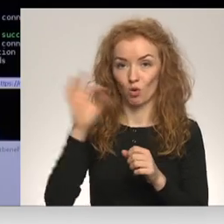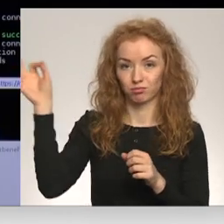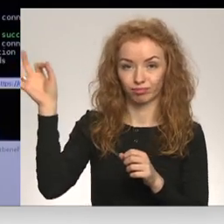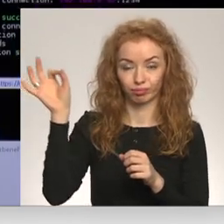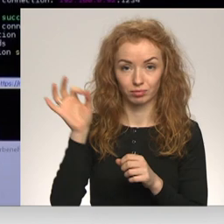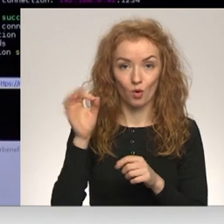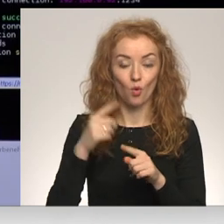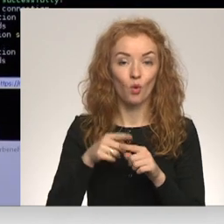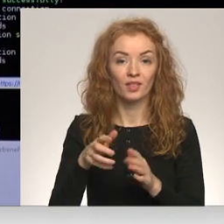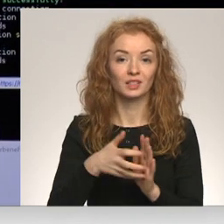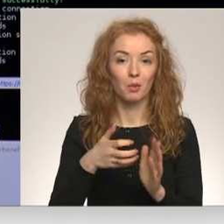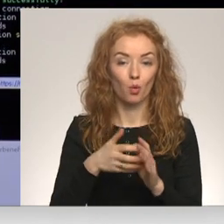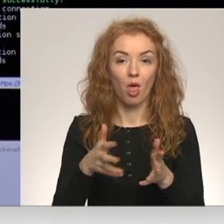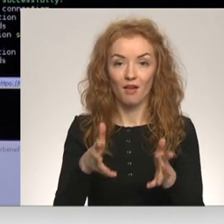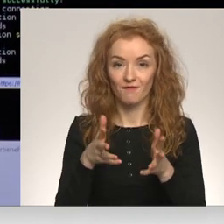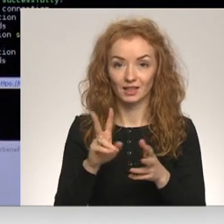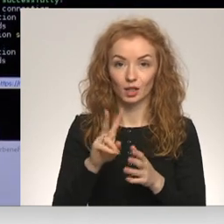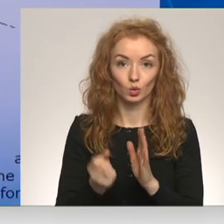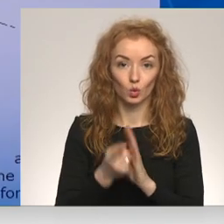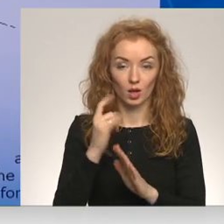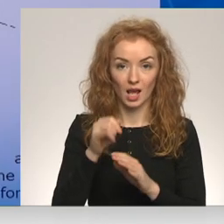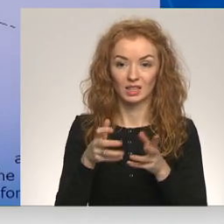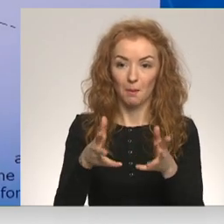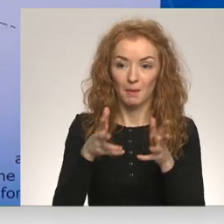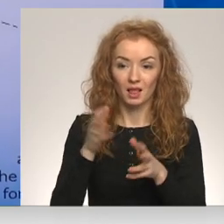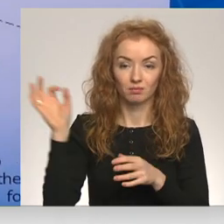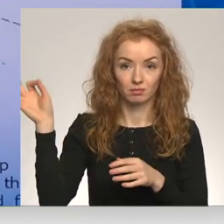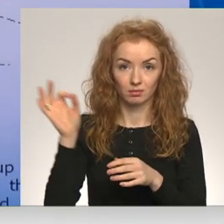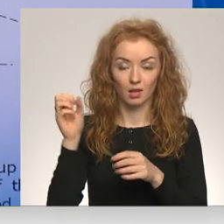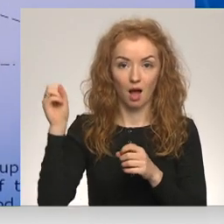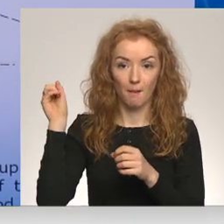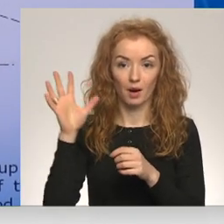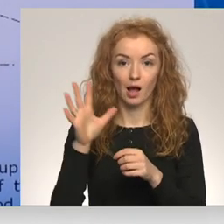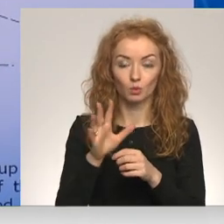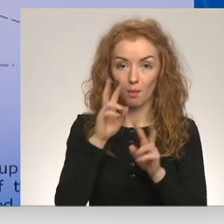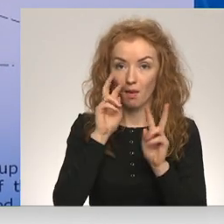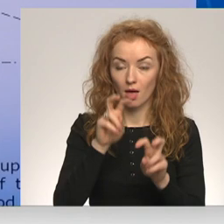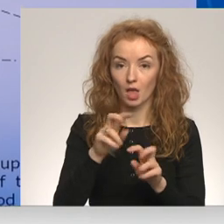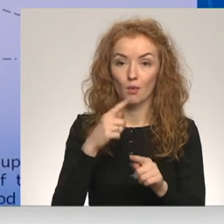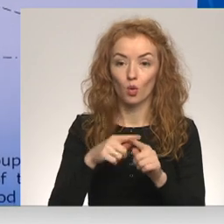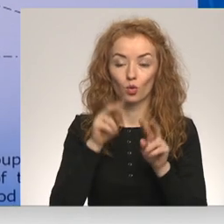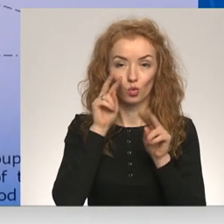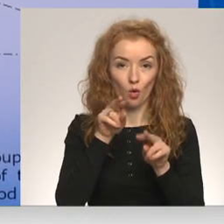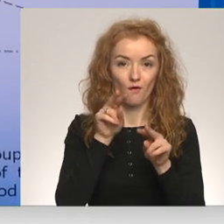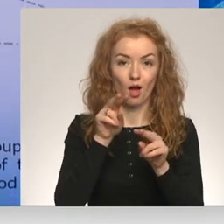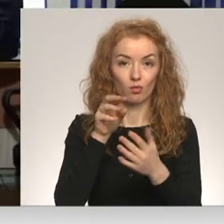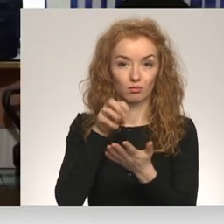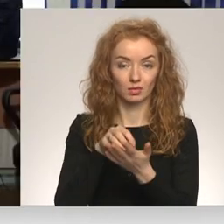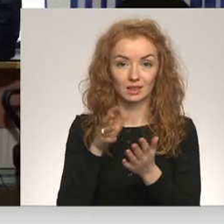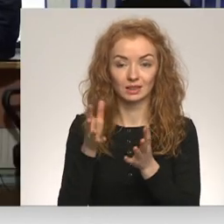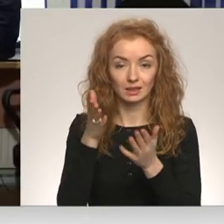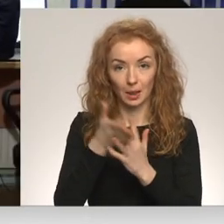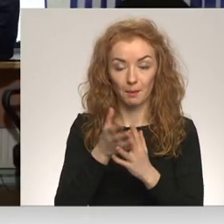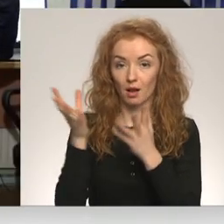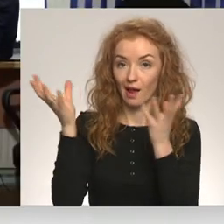metodes pamatā ir pielietots efekts, kas rodas, ja spilgts debesu ķermenis apgaismo pētāmo. Novērojamais objekts atrodas starp raidītāju un